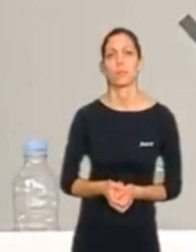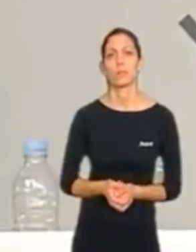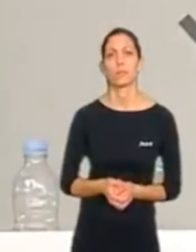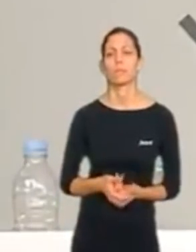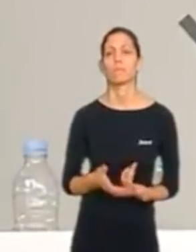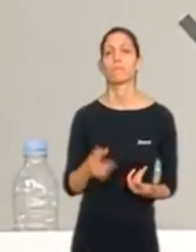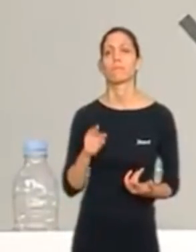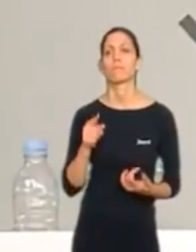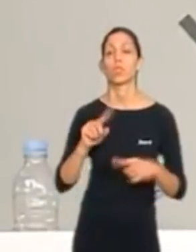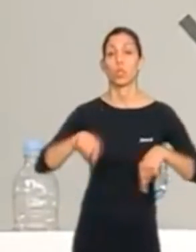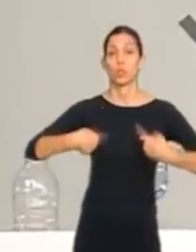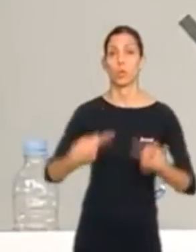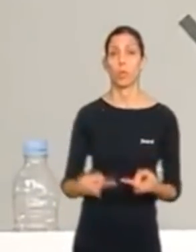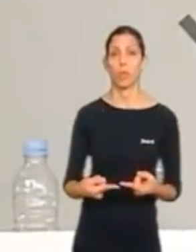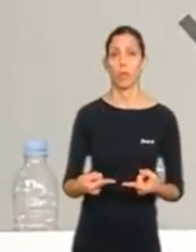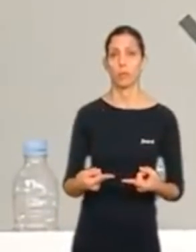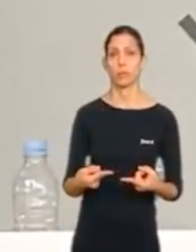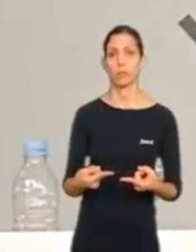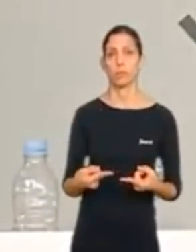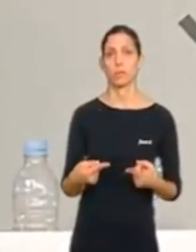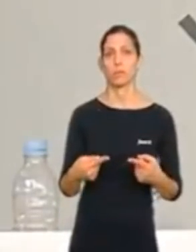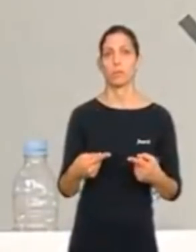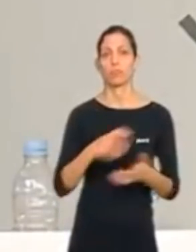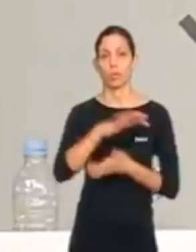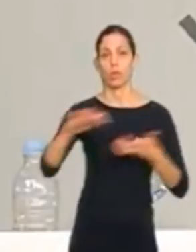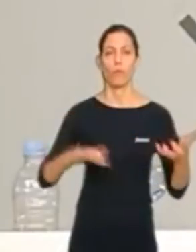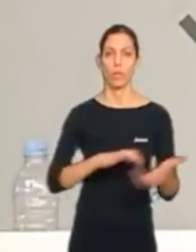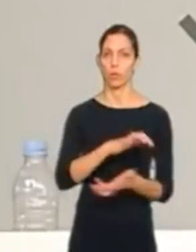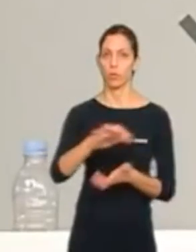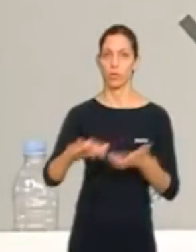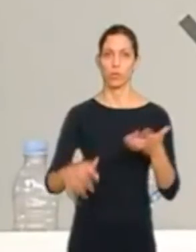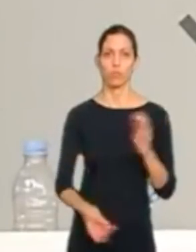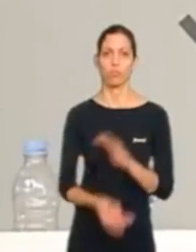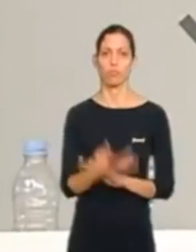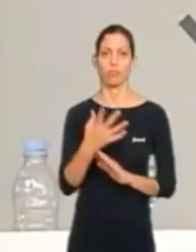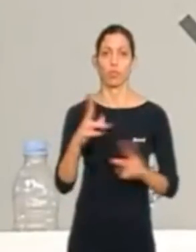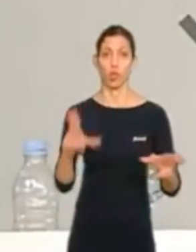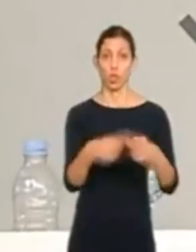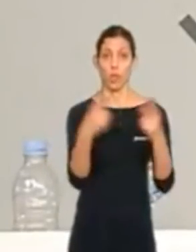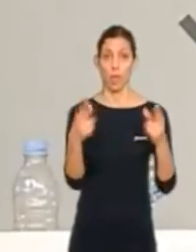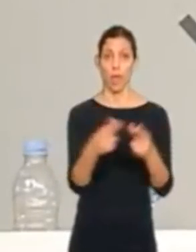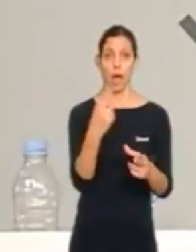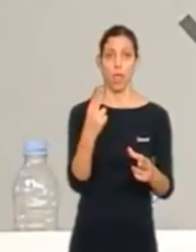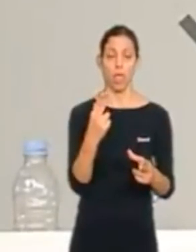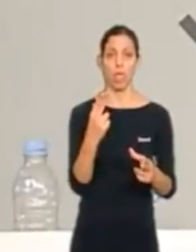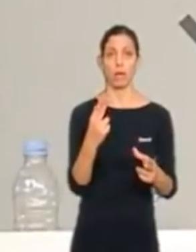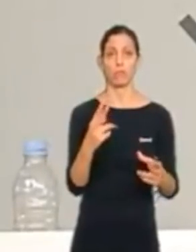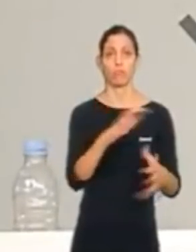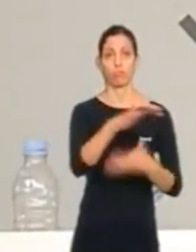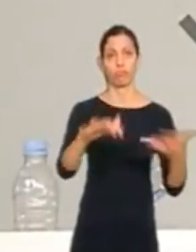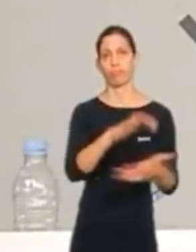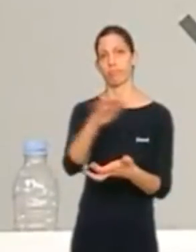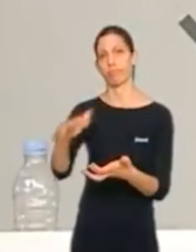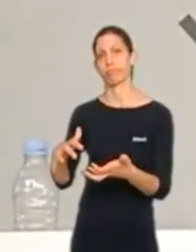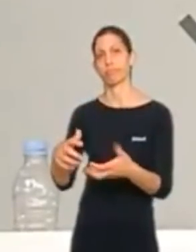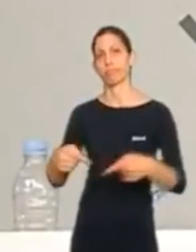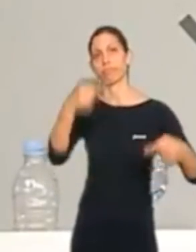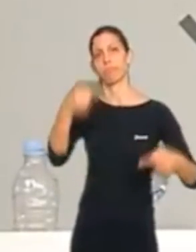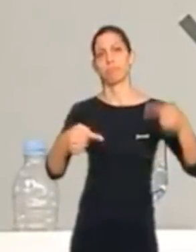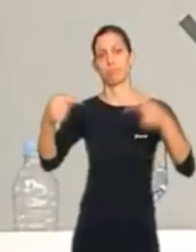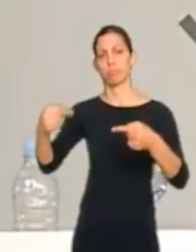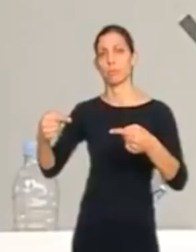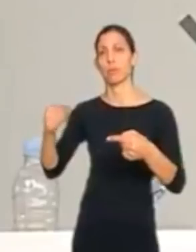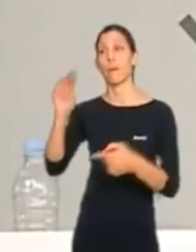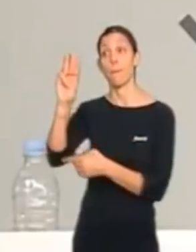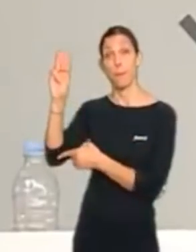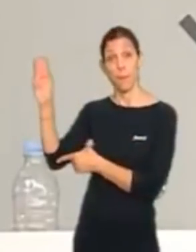que només duen a conflictivitzar i a crispar a la societat. Si el Partit Popular el que vol és